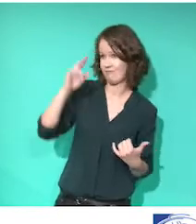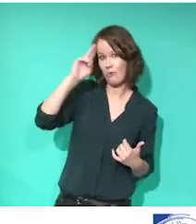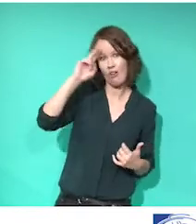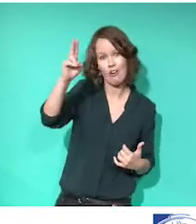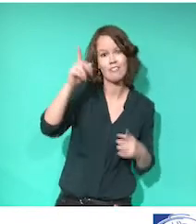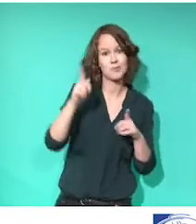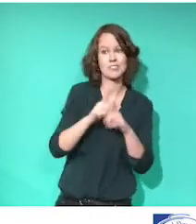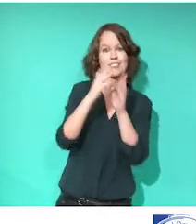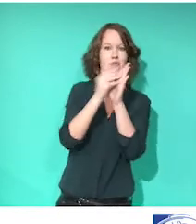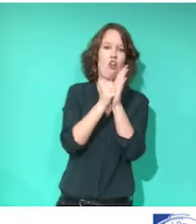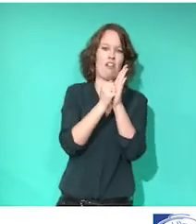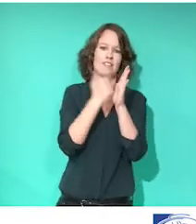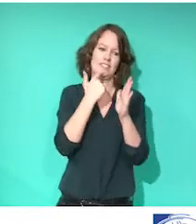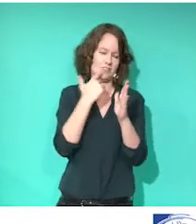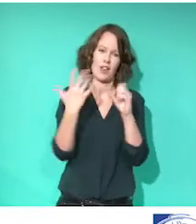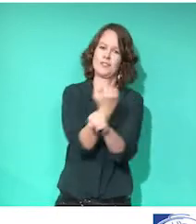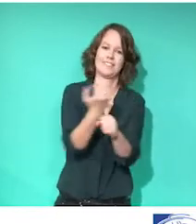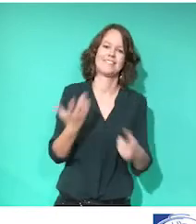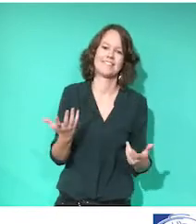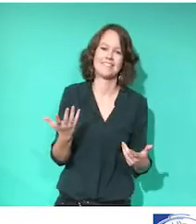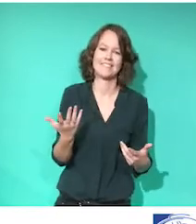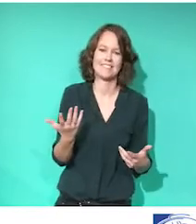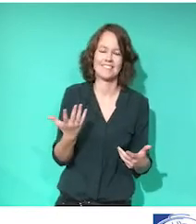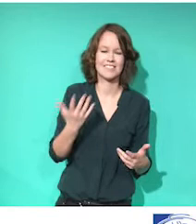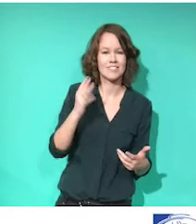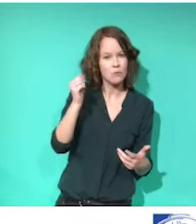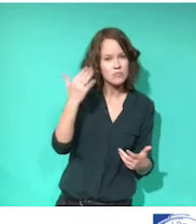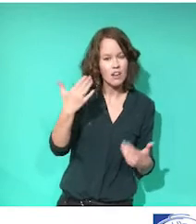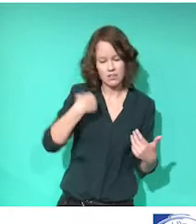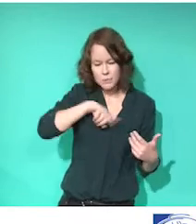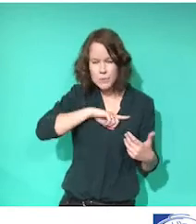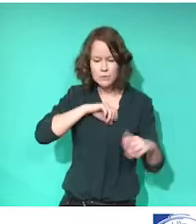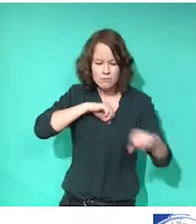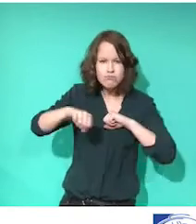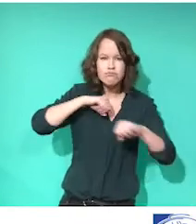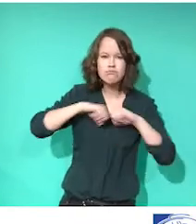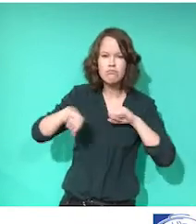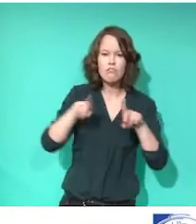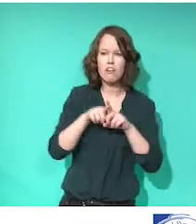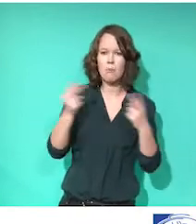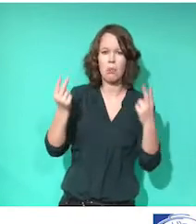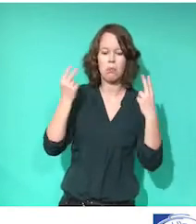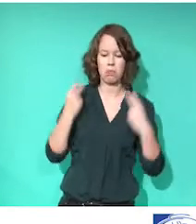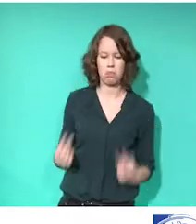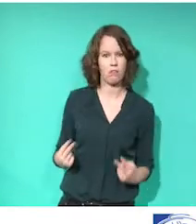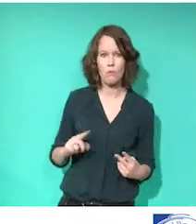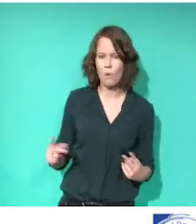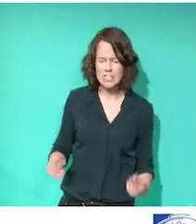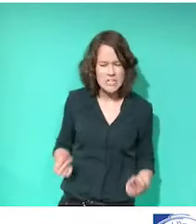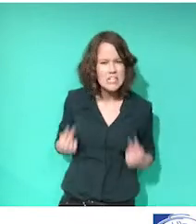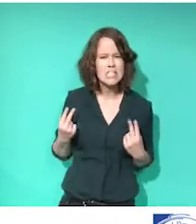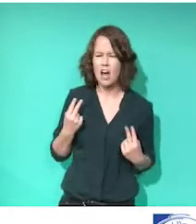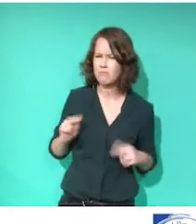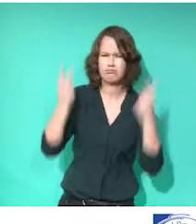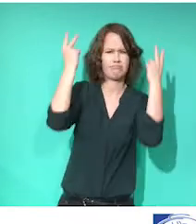et c'est le signe aussi de la réussite. Cela signifie que notre mobilisation n'a pas perdu en vigueur et que même depuis le